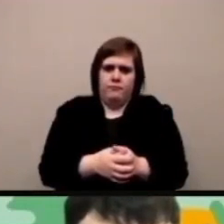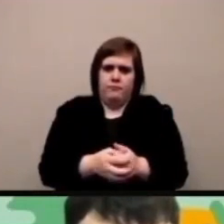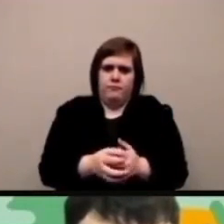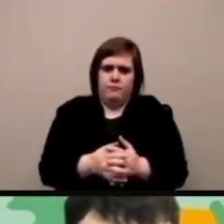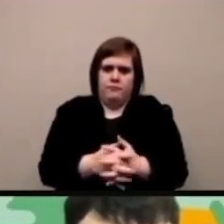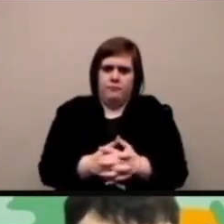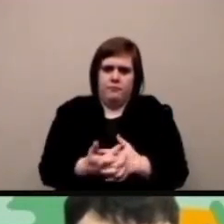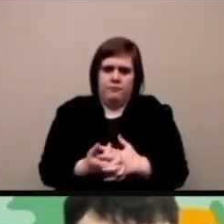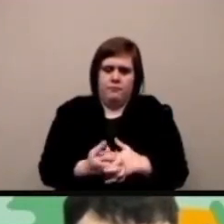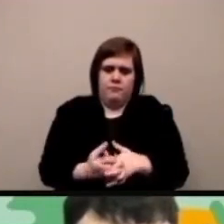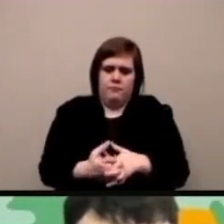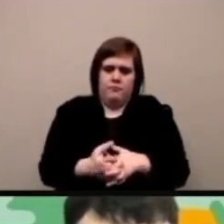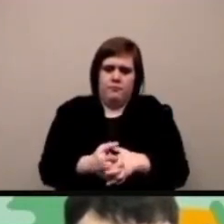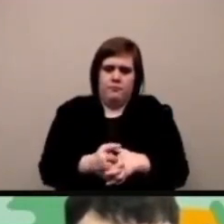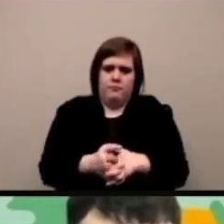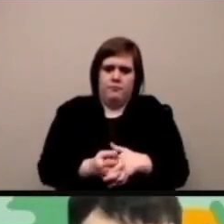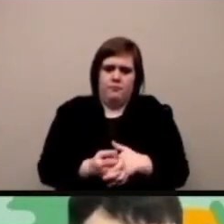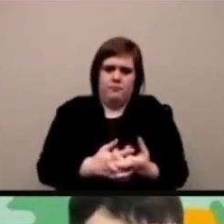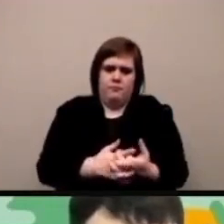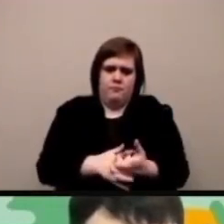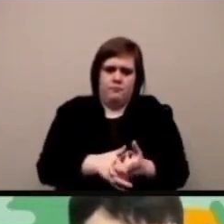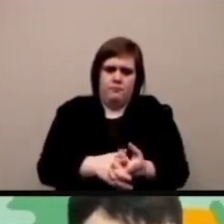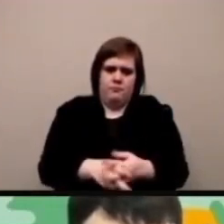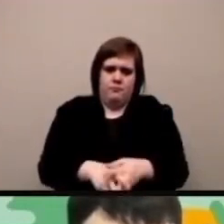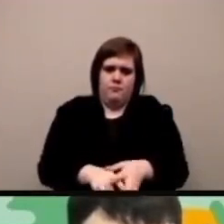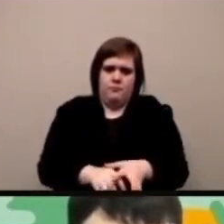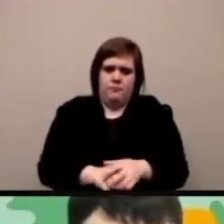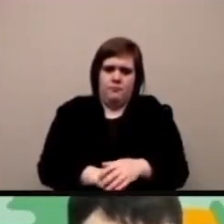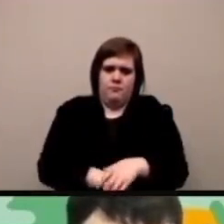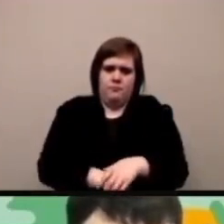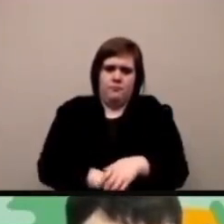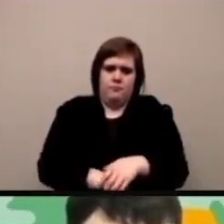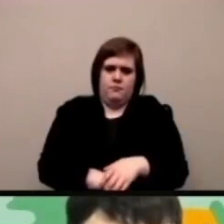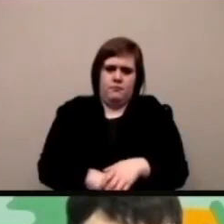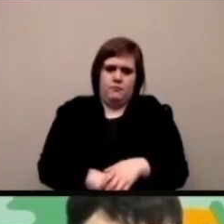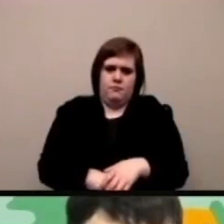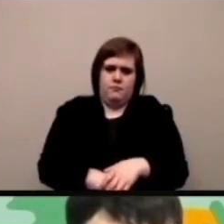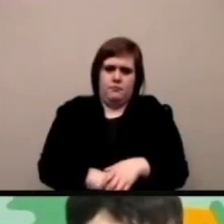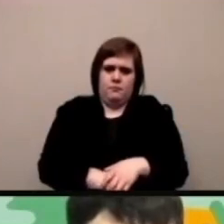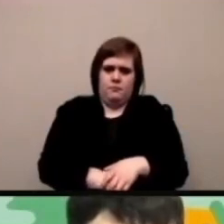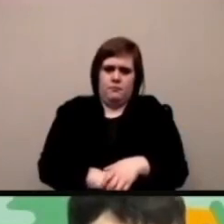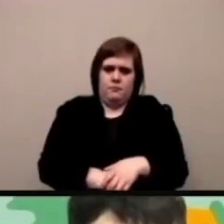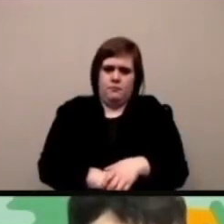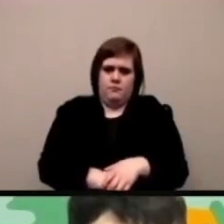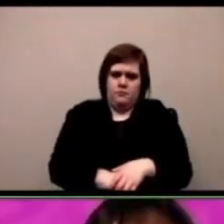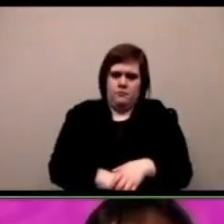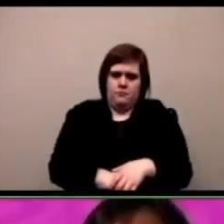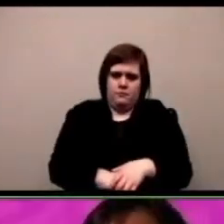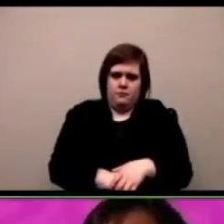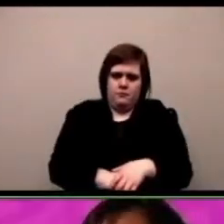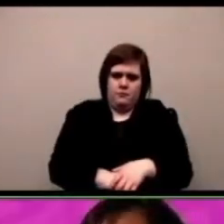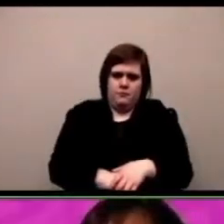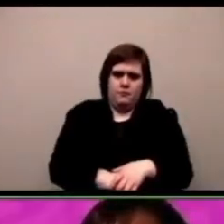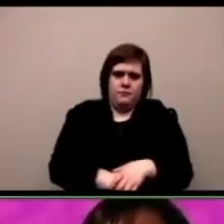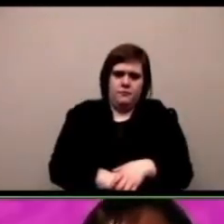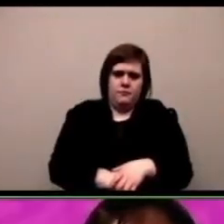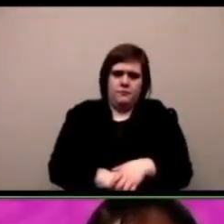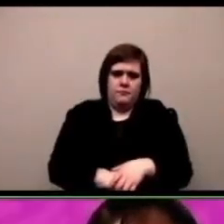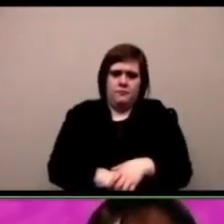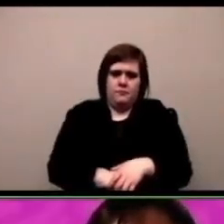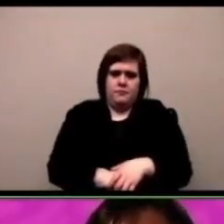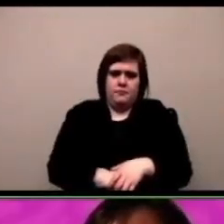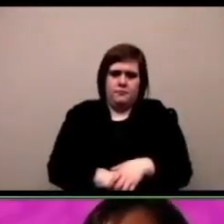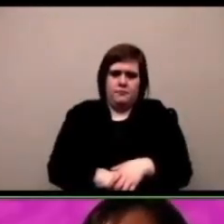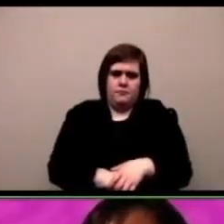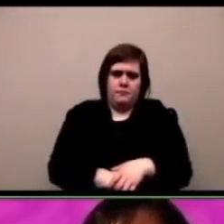がぶつかるそして混沌的な状況になるためにも色々できますケオスになるためにも